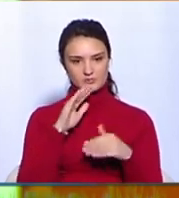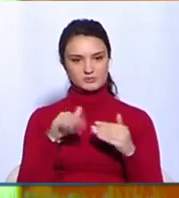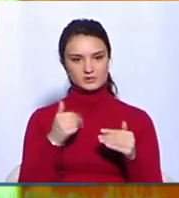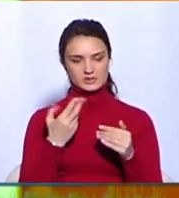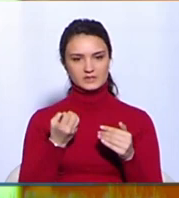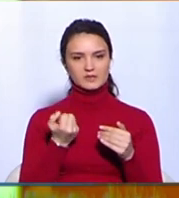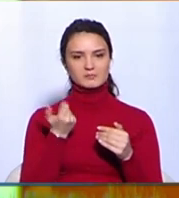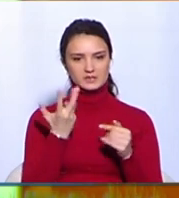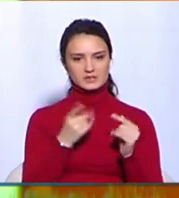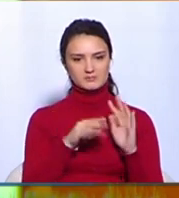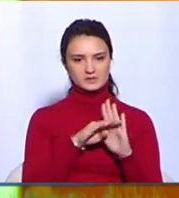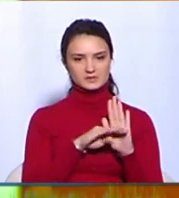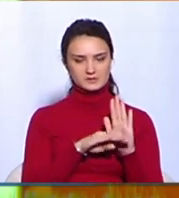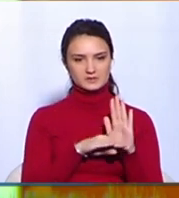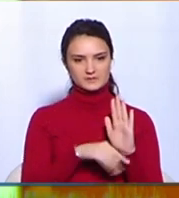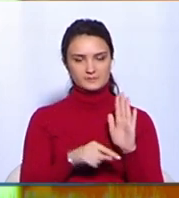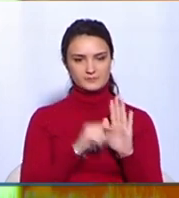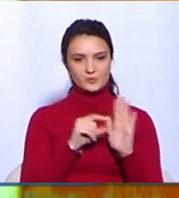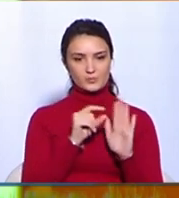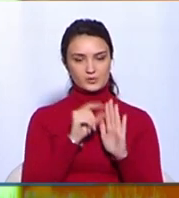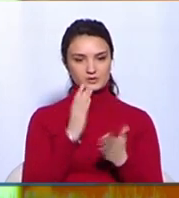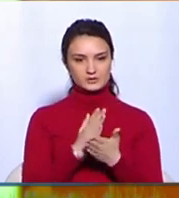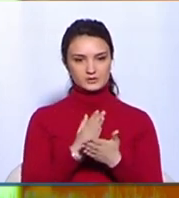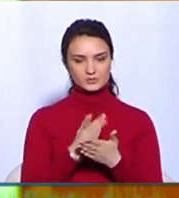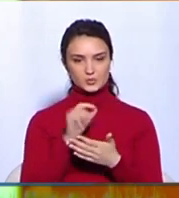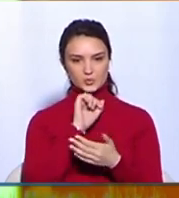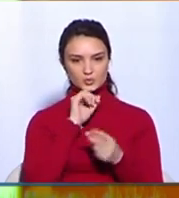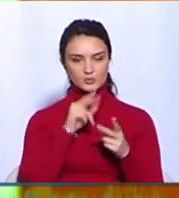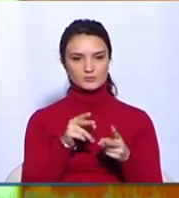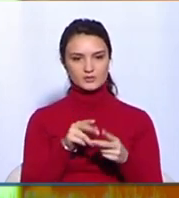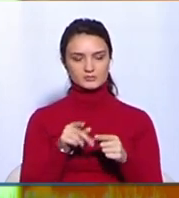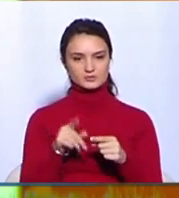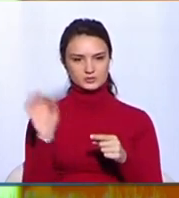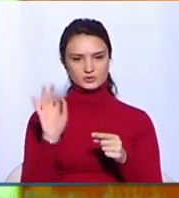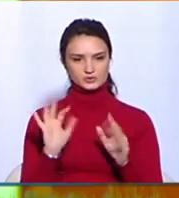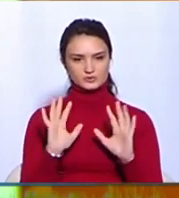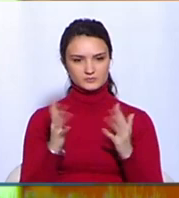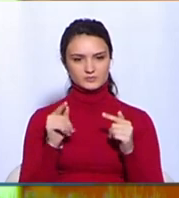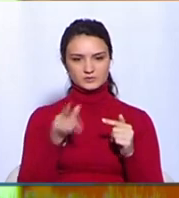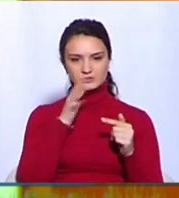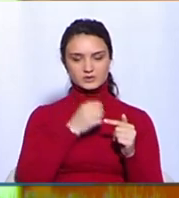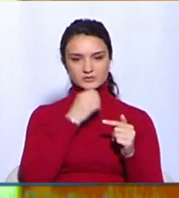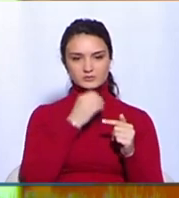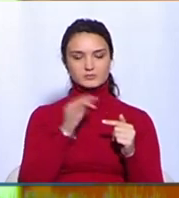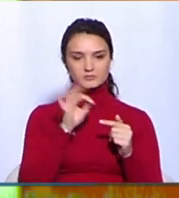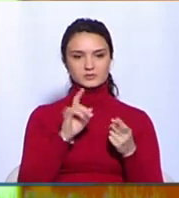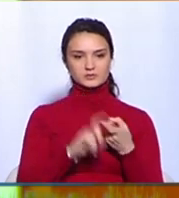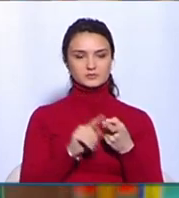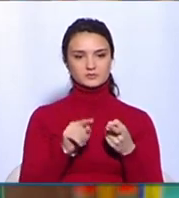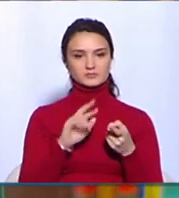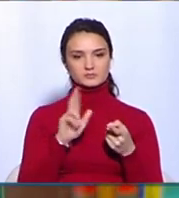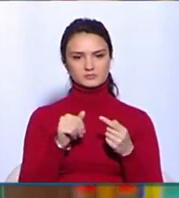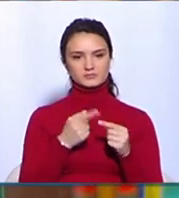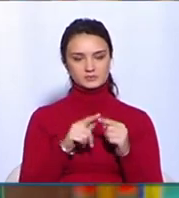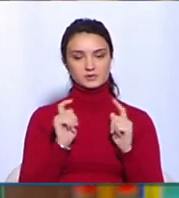და კიდევ რამდენიმე კომპონენტი ბძანეთ. ქურდობა. ხშირ შემთხვევაში ეს ზრდასრულებთან არის ხოლმე ასოცირებული,